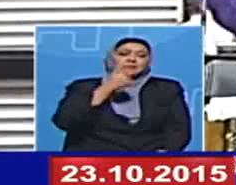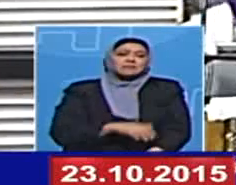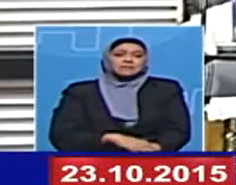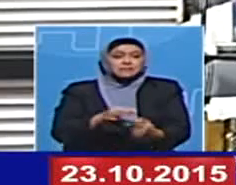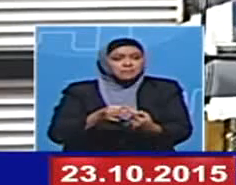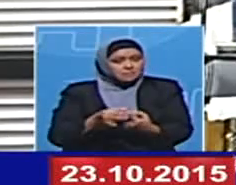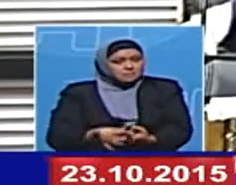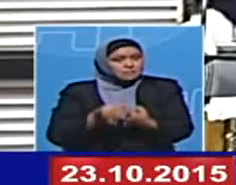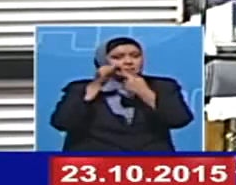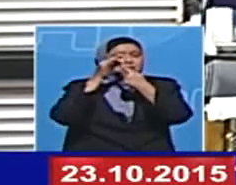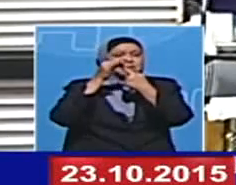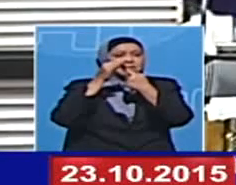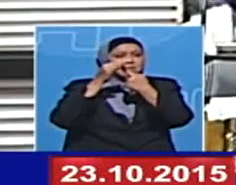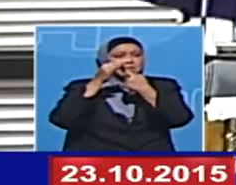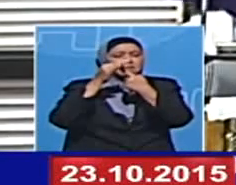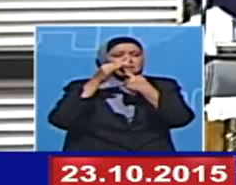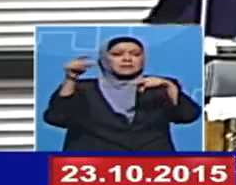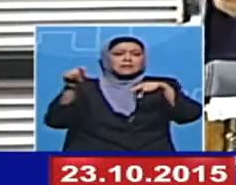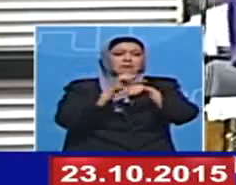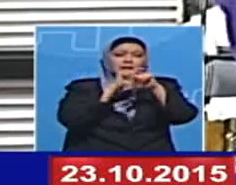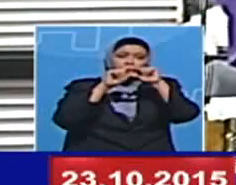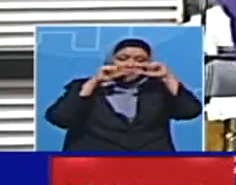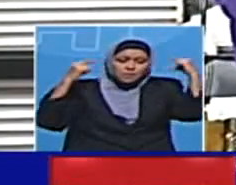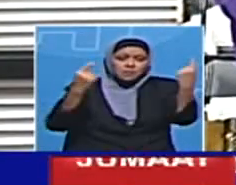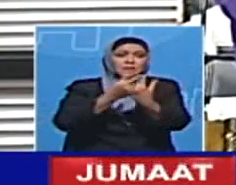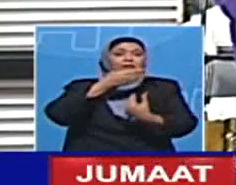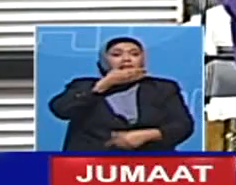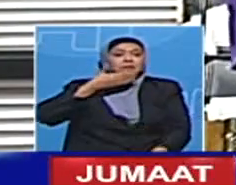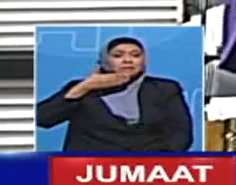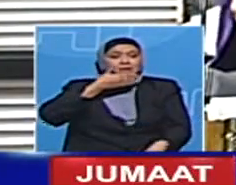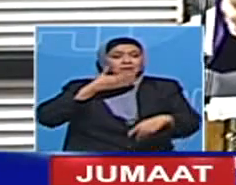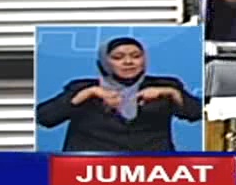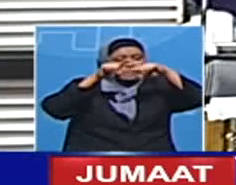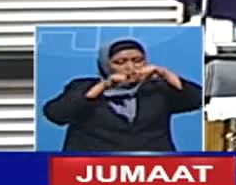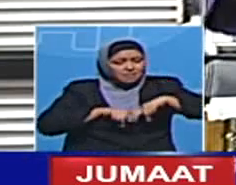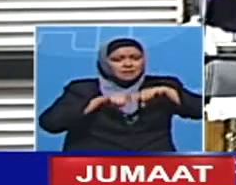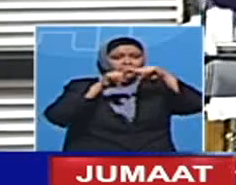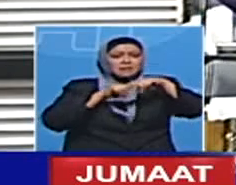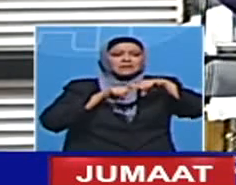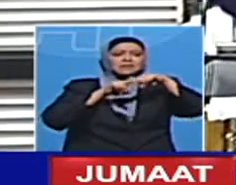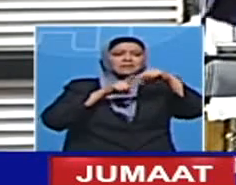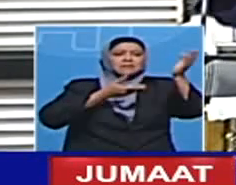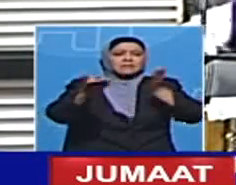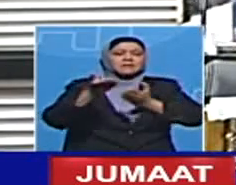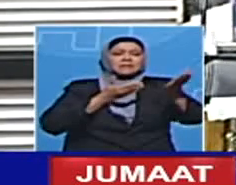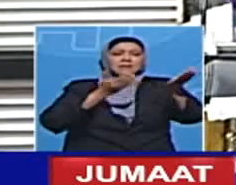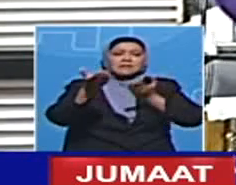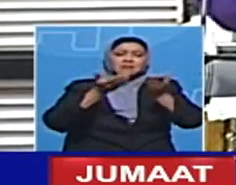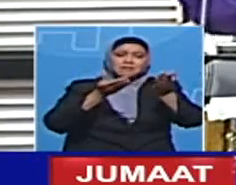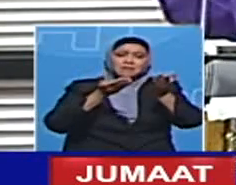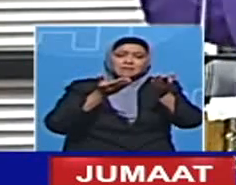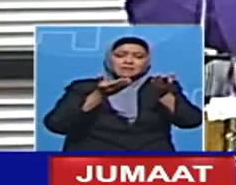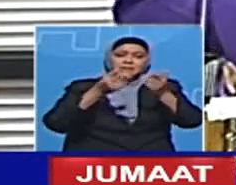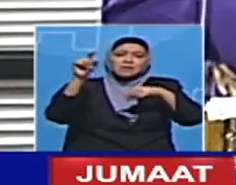terutama daripada golongan belia bergantung kepada perkhidmatan telekomunikasi prabayar